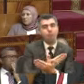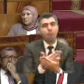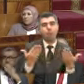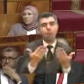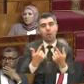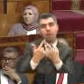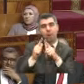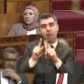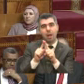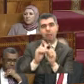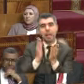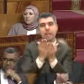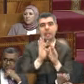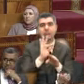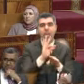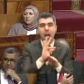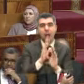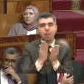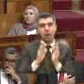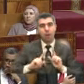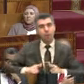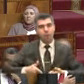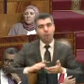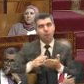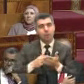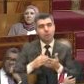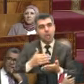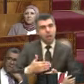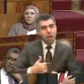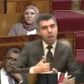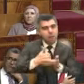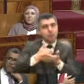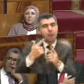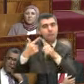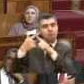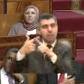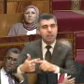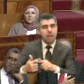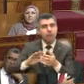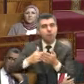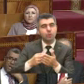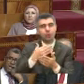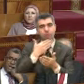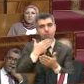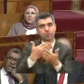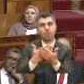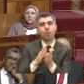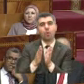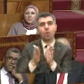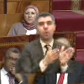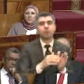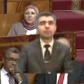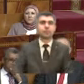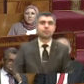وأسلاك التعليم المدرسي، مع تمكينها من الاعتمادات المالية الضرورية لأداء مهمتها. وشكرا. شكرا